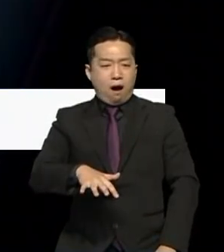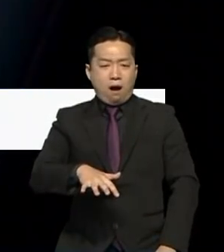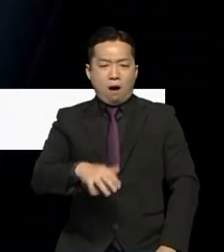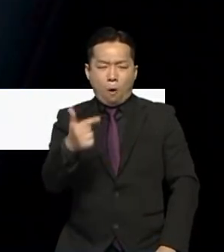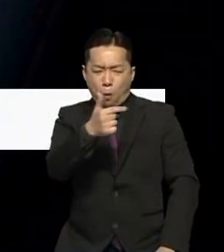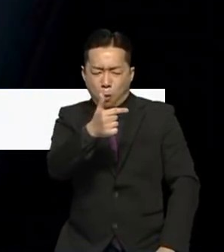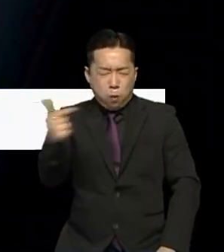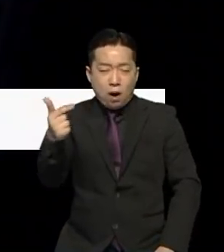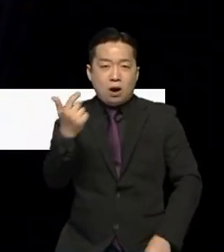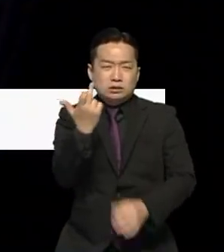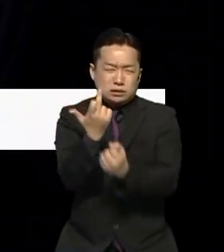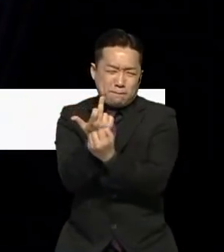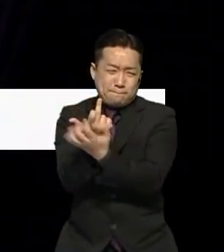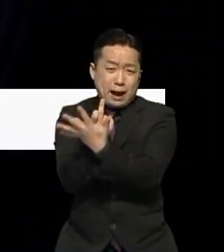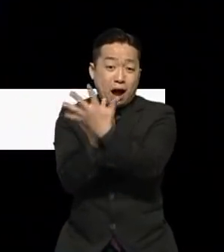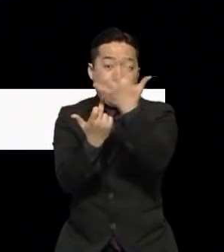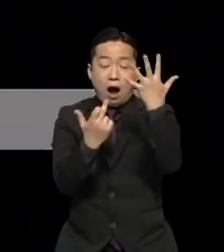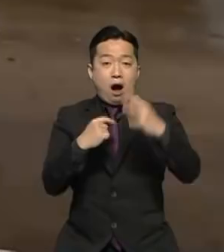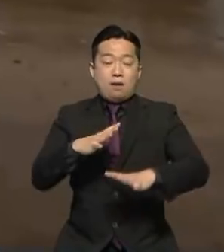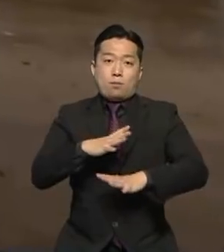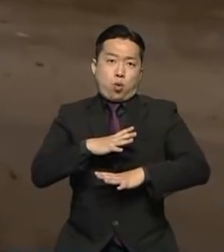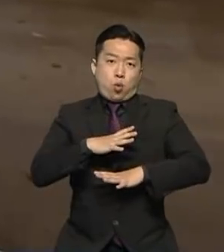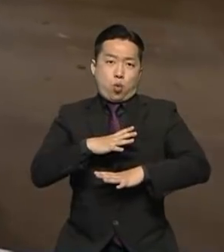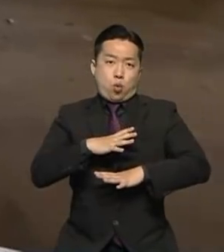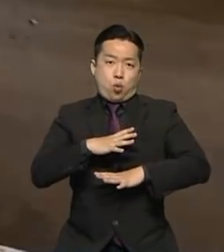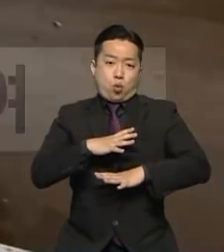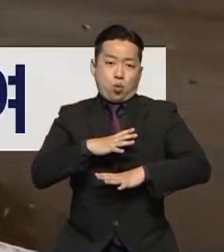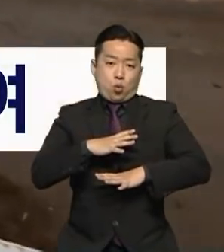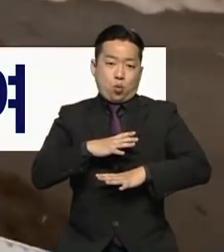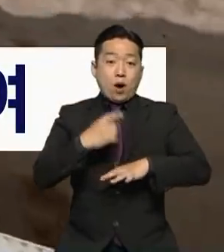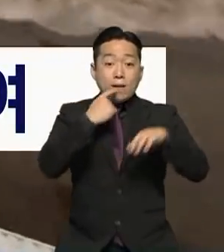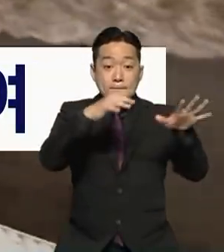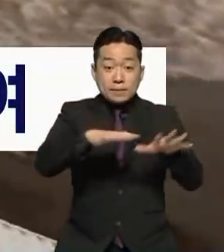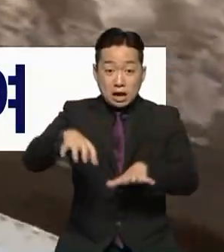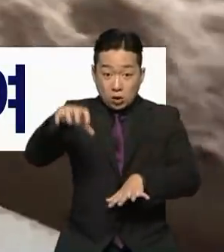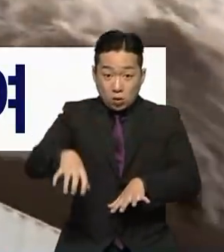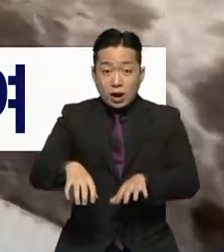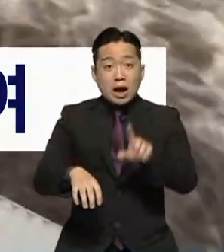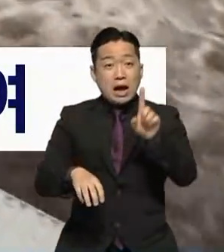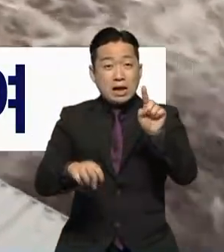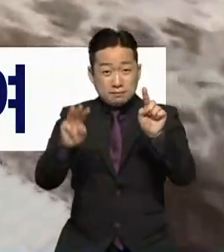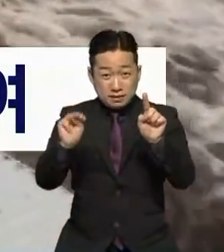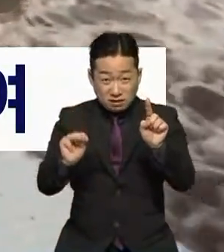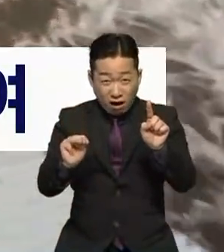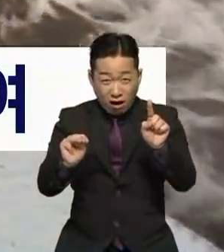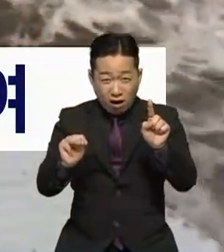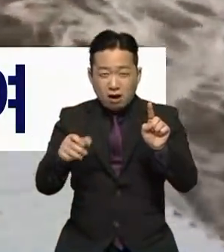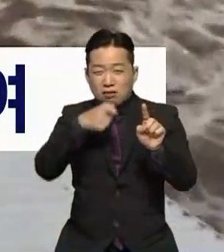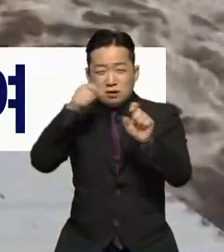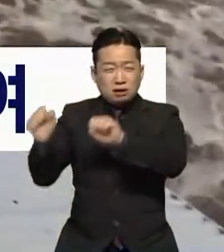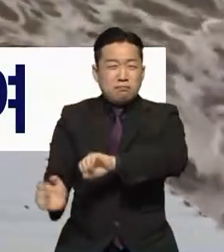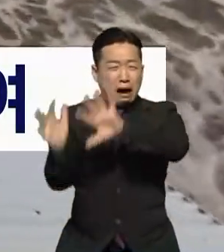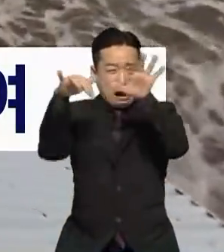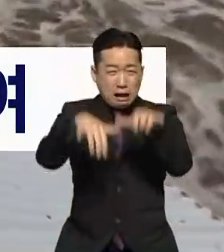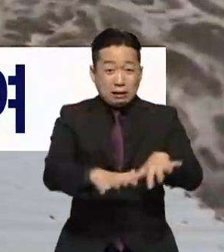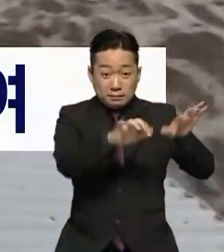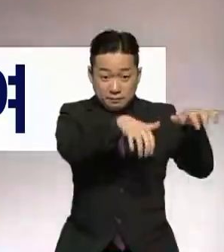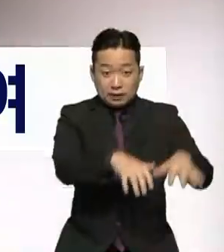eruption previously. So this is a big surprise. 통가 해안 마을엔 높이 1m 안팎의 쓰나미가 들이닥쳤고